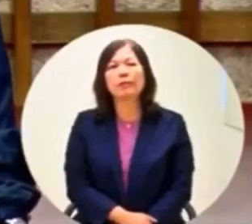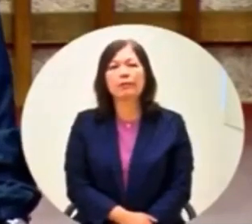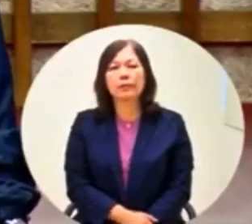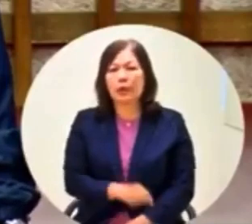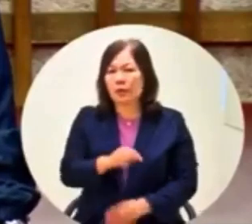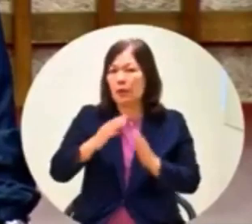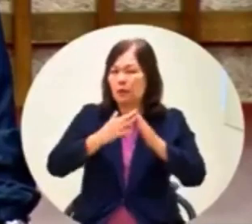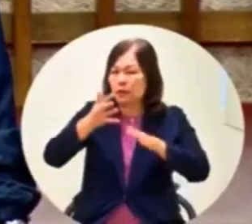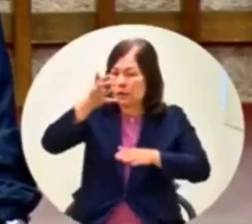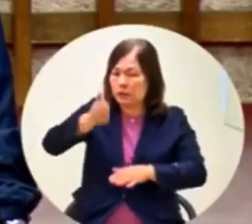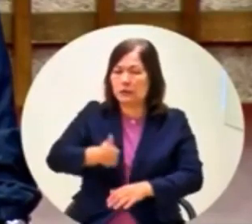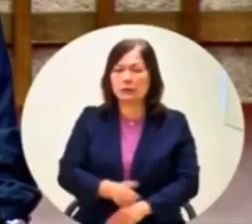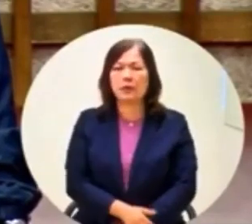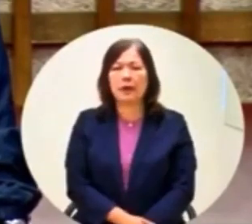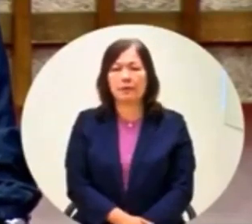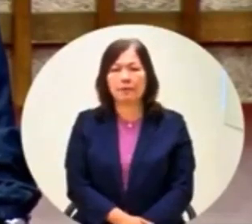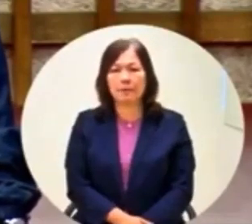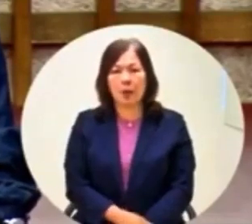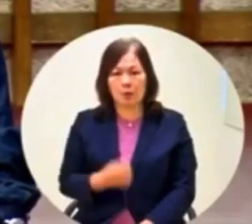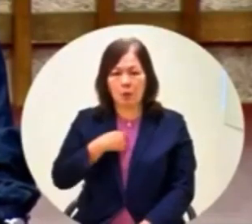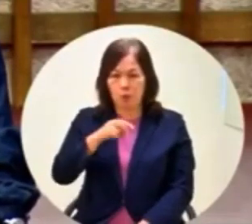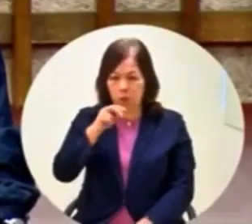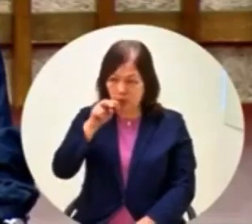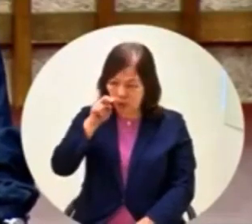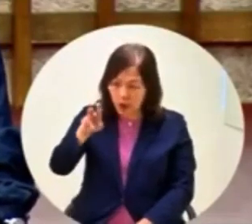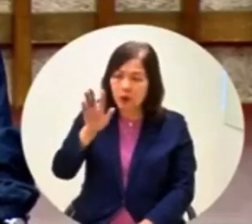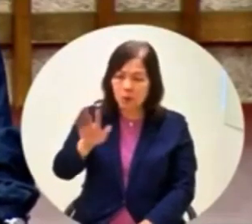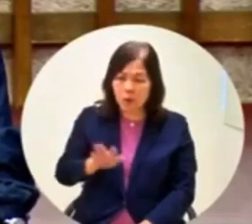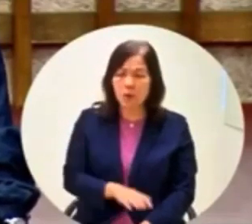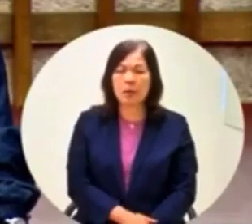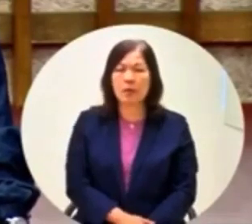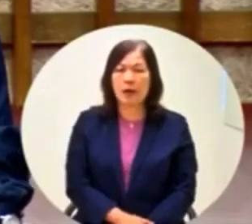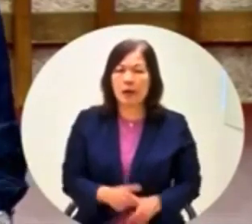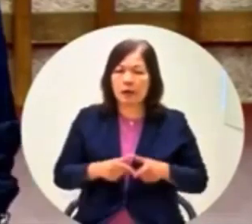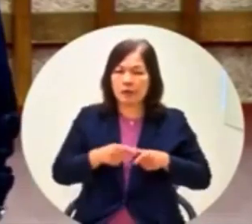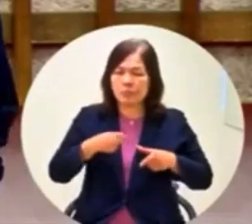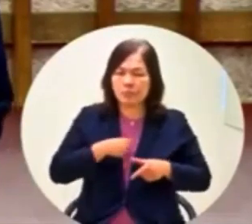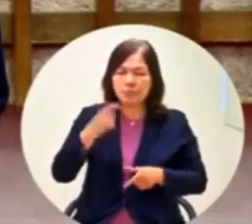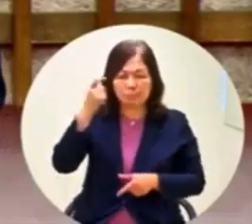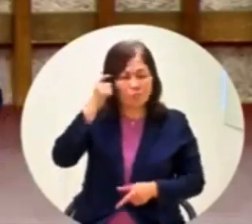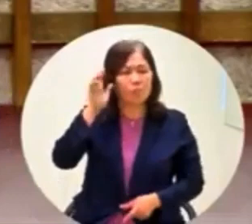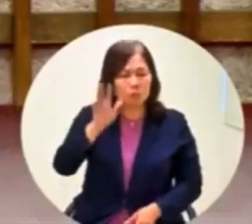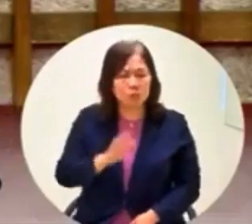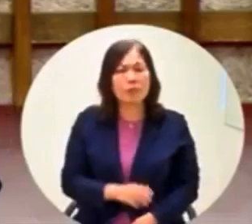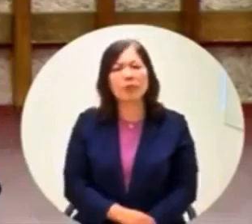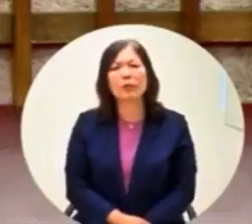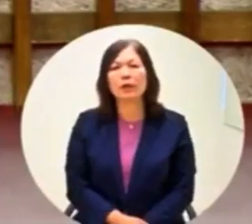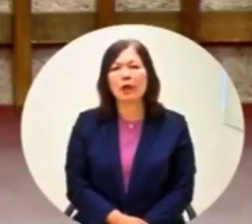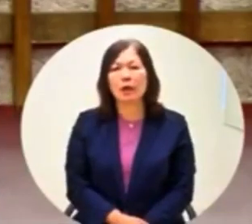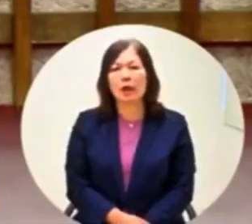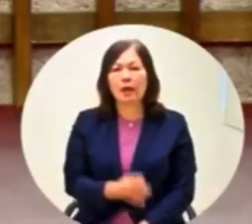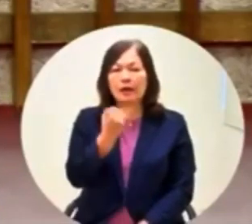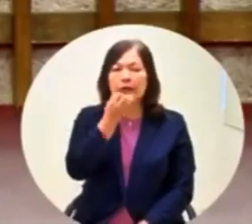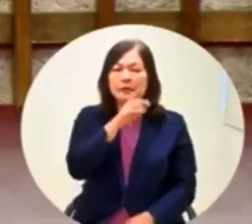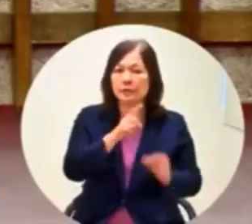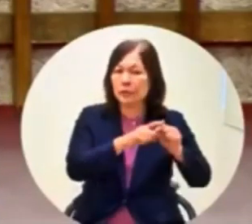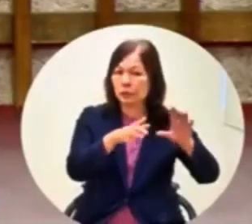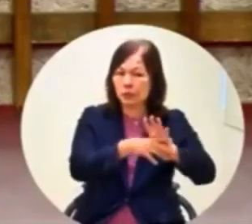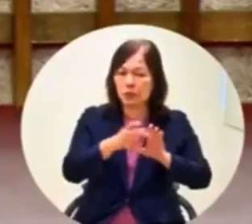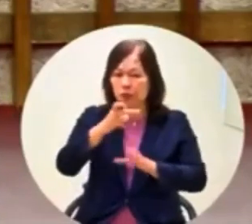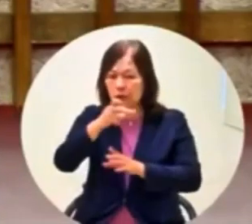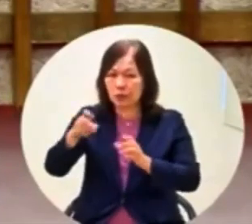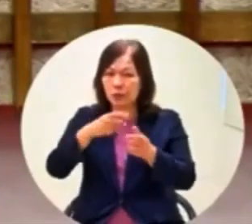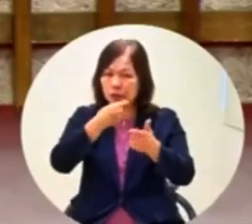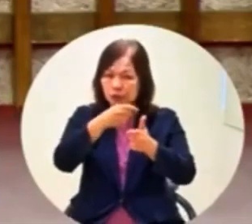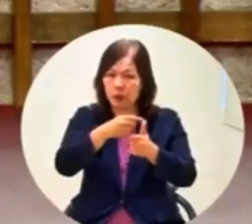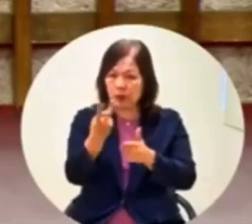长我们也看到了，我相信市民心中有感。可是在这个双语教学当下，以